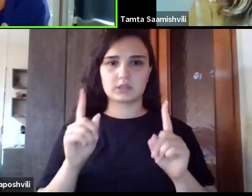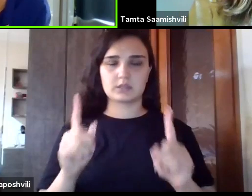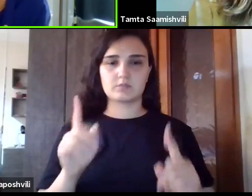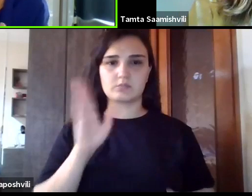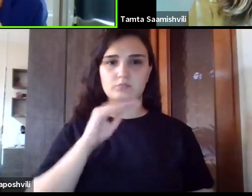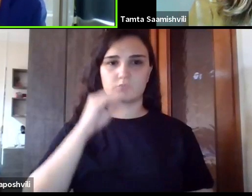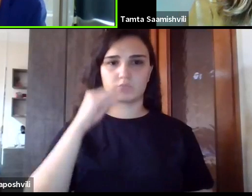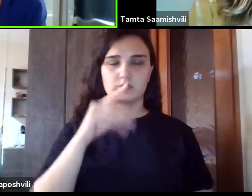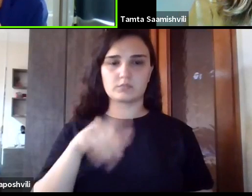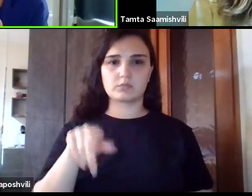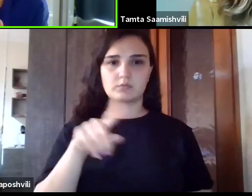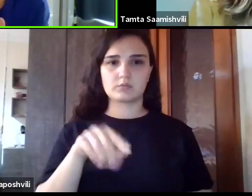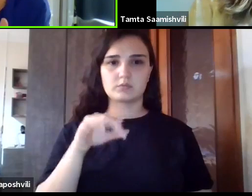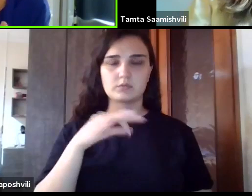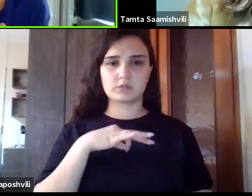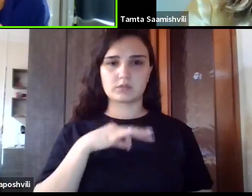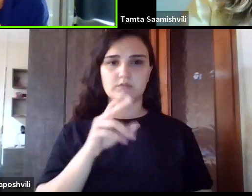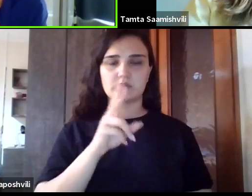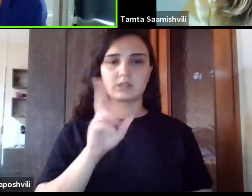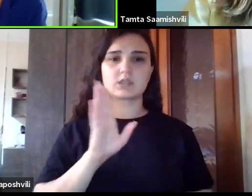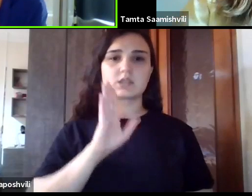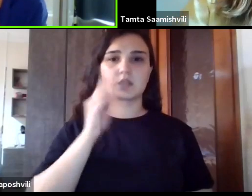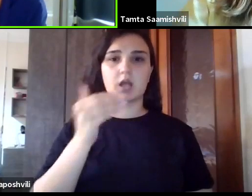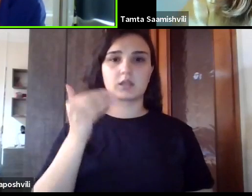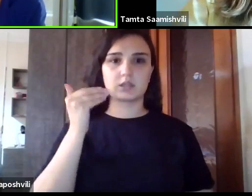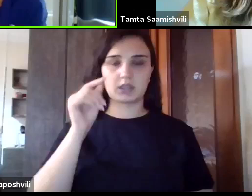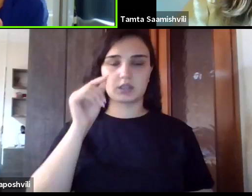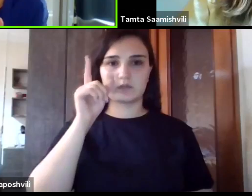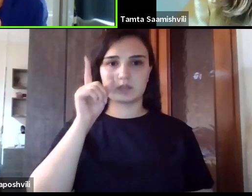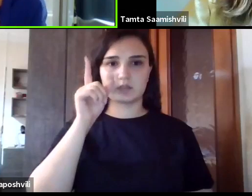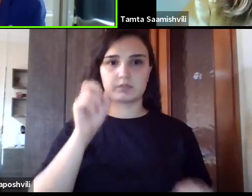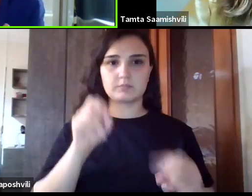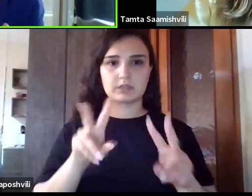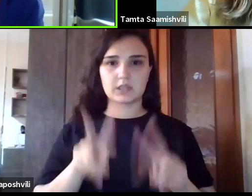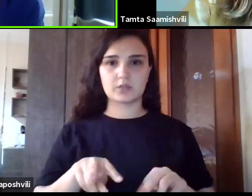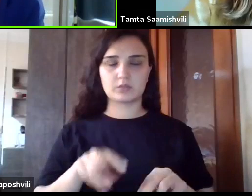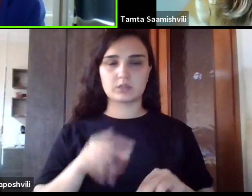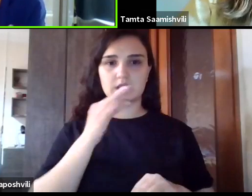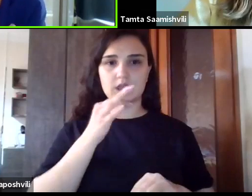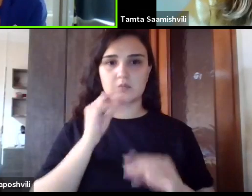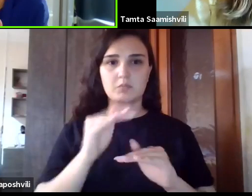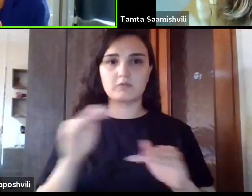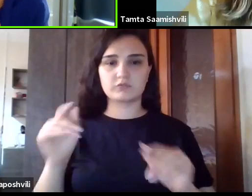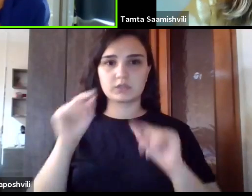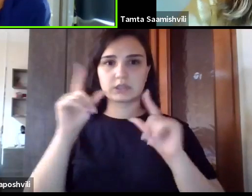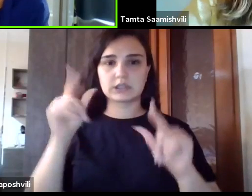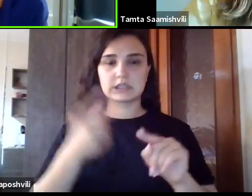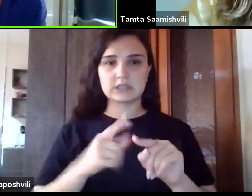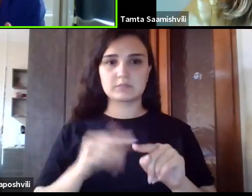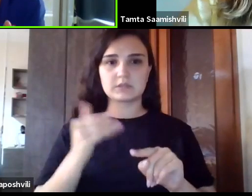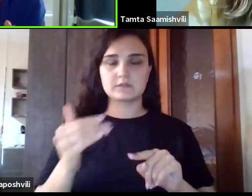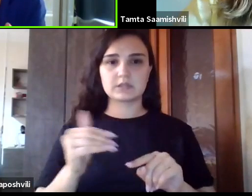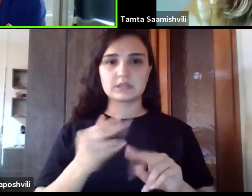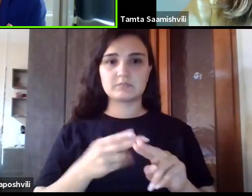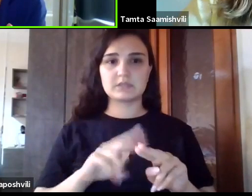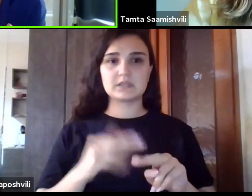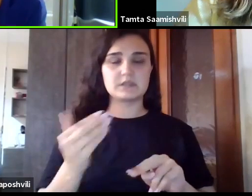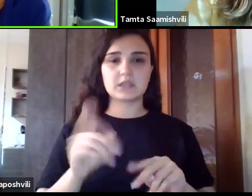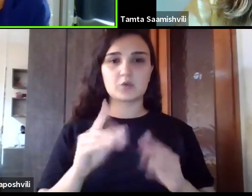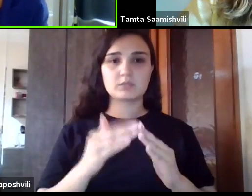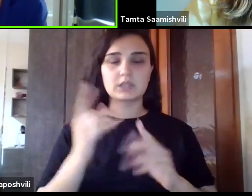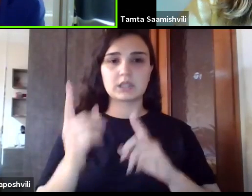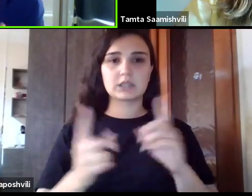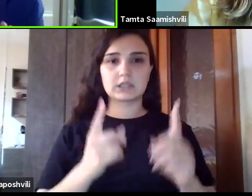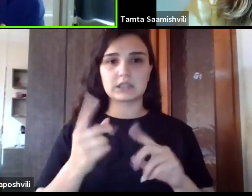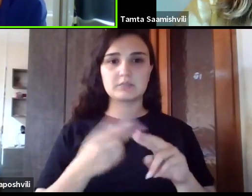მშობლებს გაუზიარებიათ, რომ ვიღაცა დილით ადრე იყვიძებს. შეგნებულად სანაბავში ადგება იმისთვის, არა იმისთვის, რომ სახლი დაალაგოს,